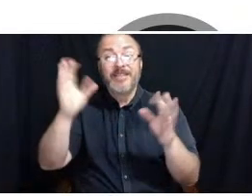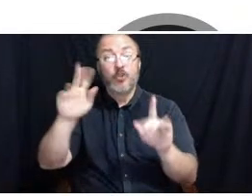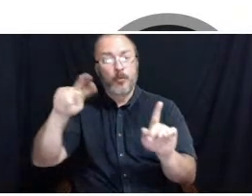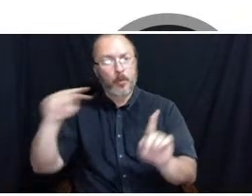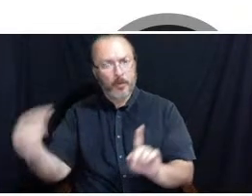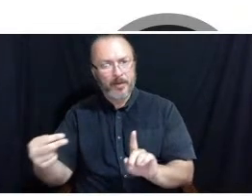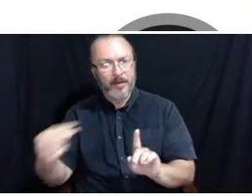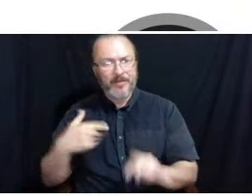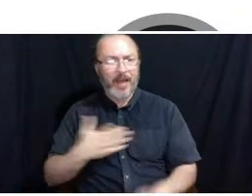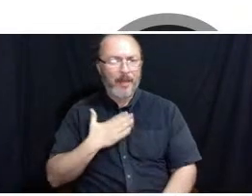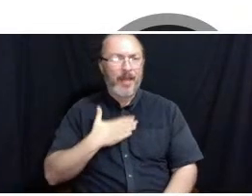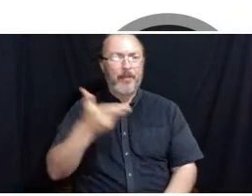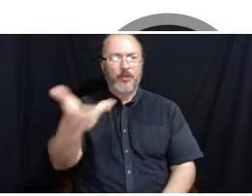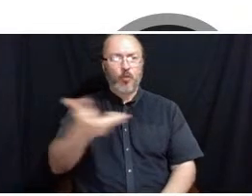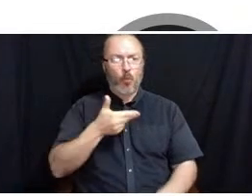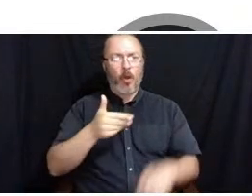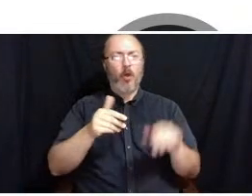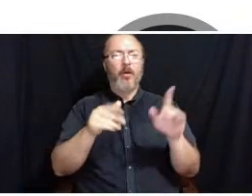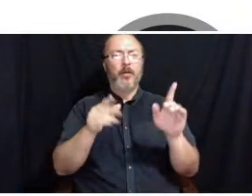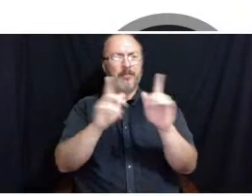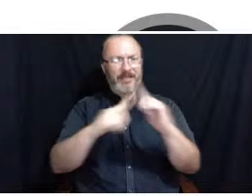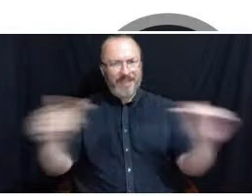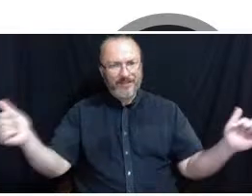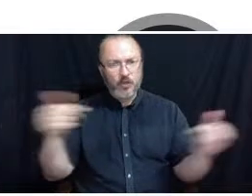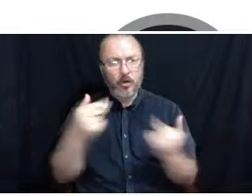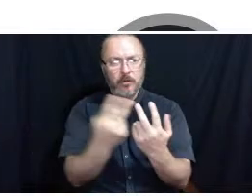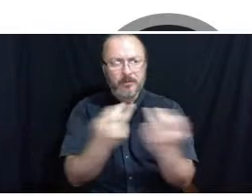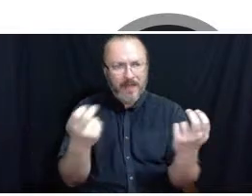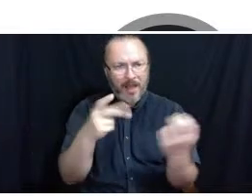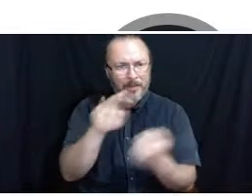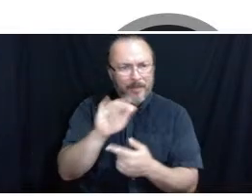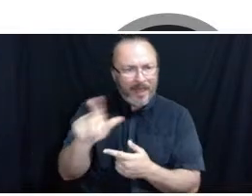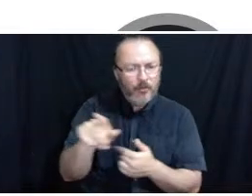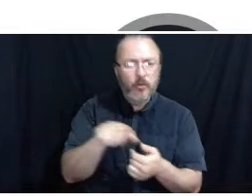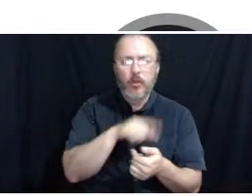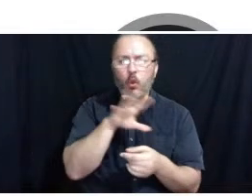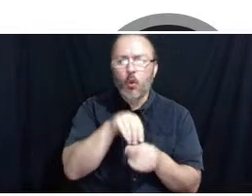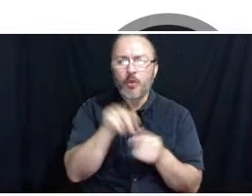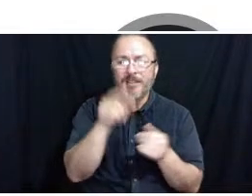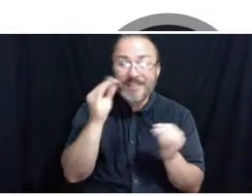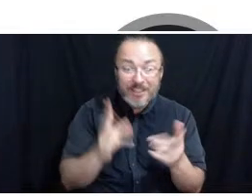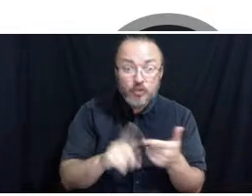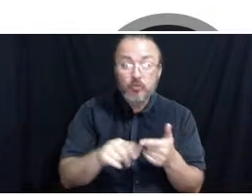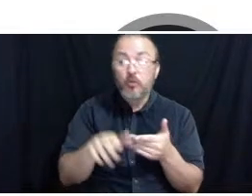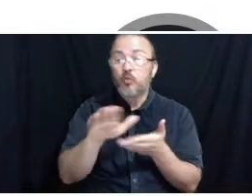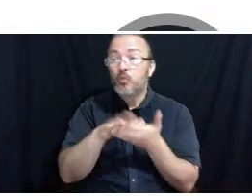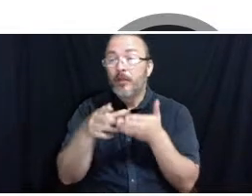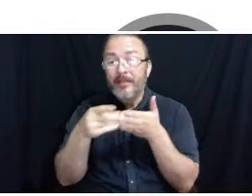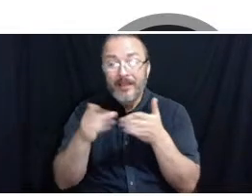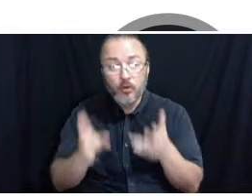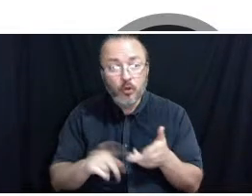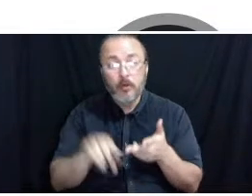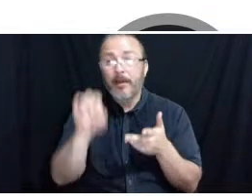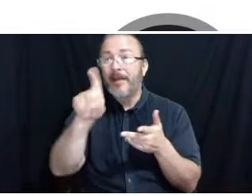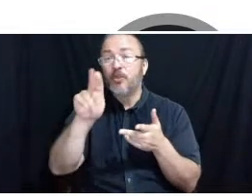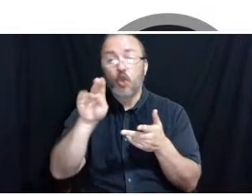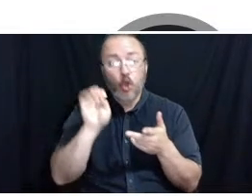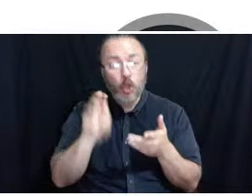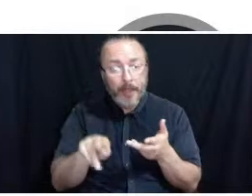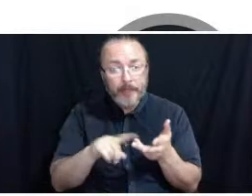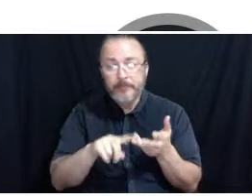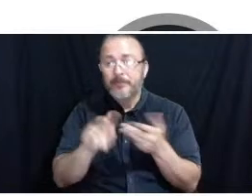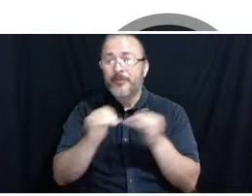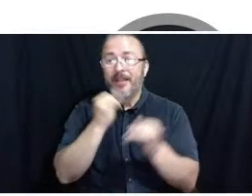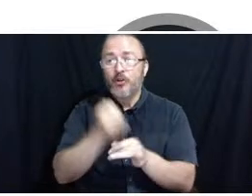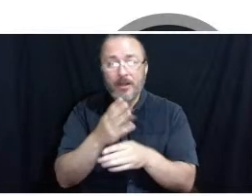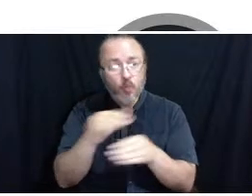Je souhaite la bienvenue à un groupe divers et chevronné qui comprend des enseignants, des chefs d'établissement scolaire, des représentants de syndicats